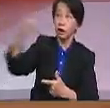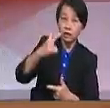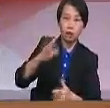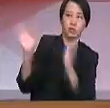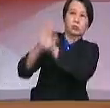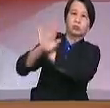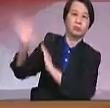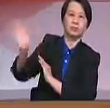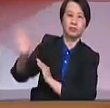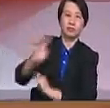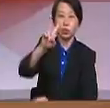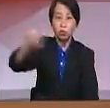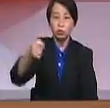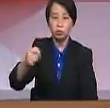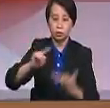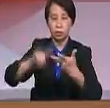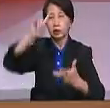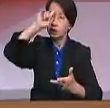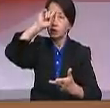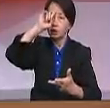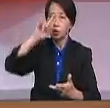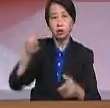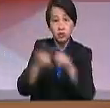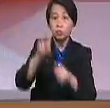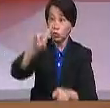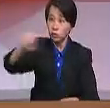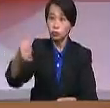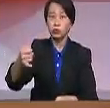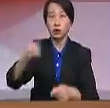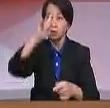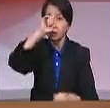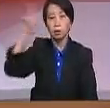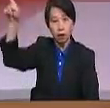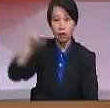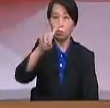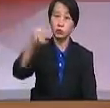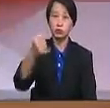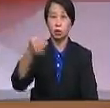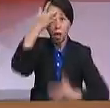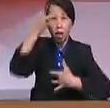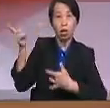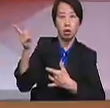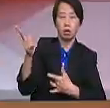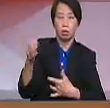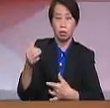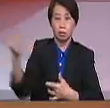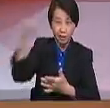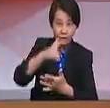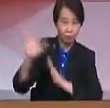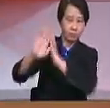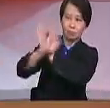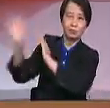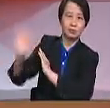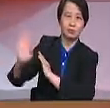lebih. Dan daripada India, ada 2 juta di India. Jadi yang pertamanya kita kena lihat daripada negara